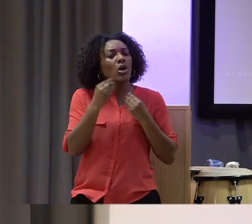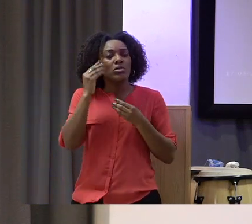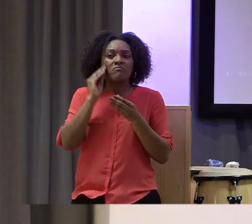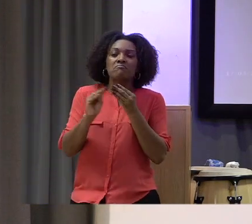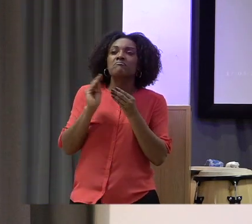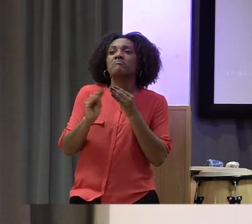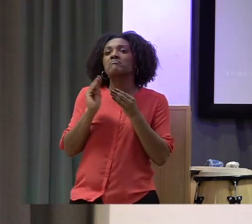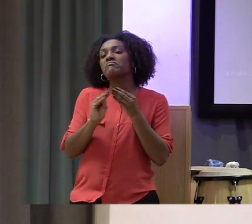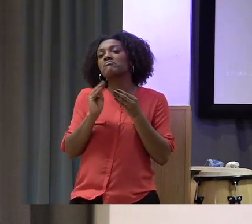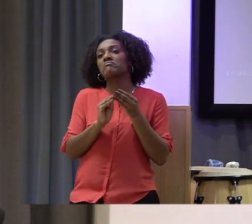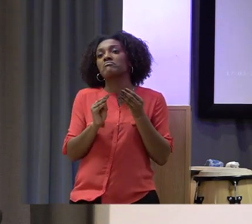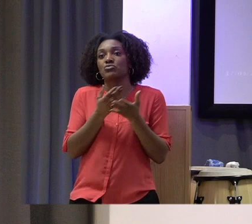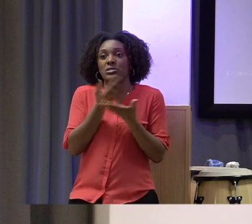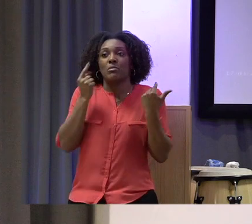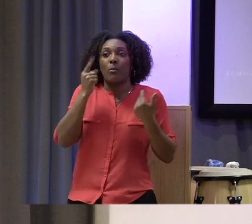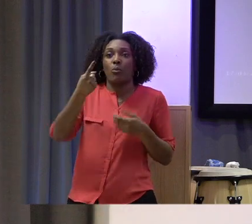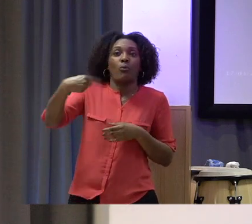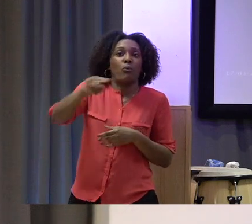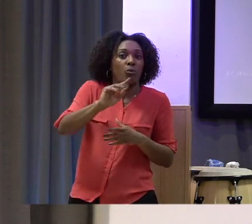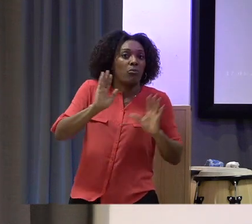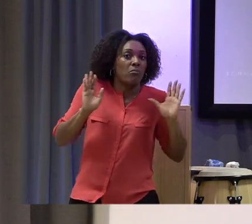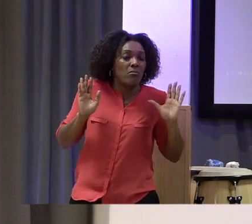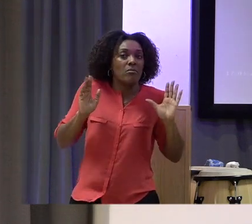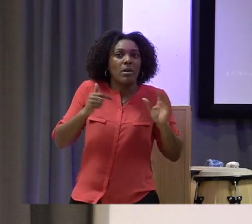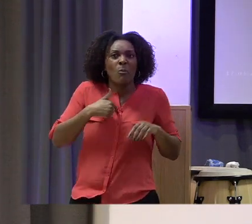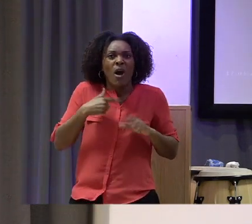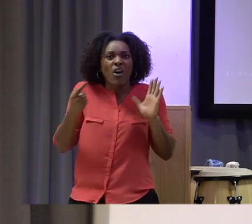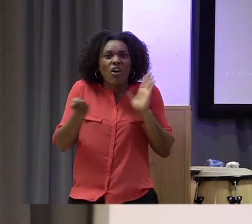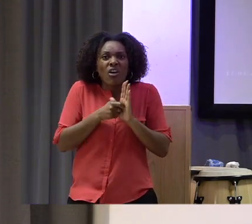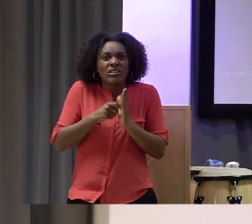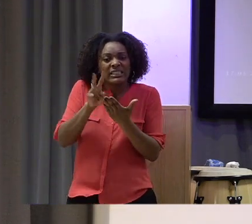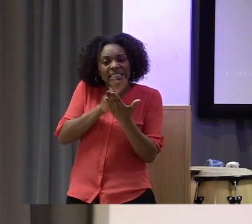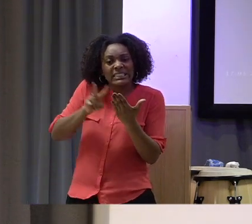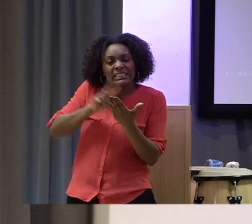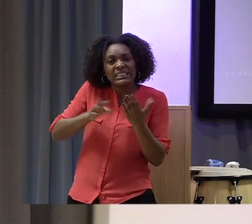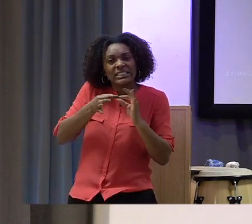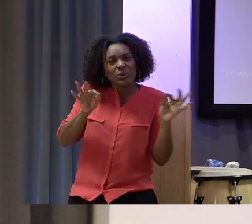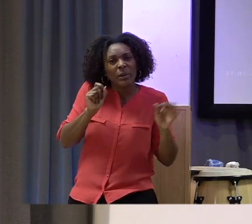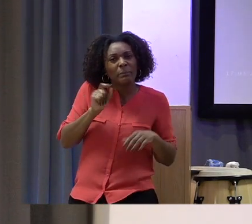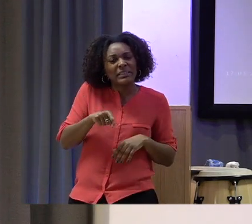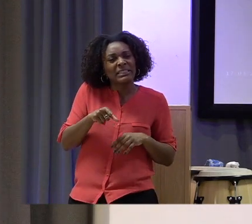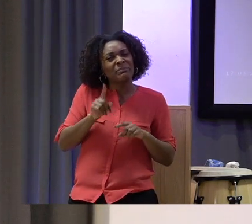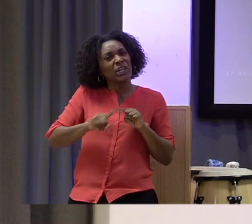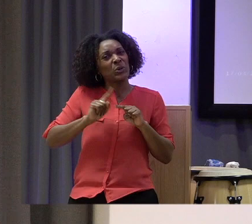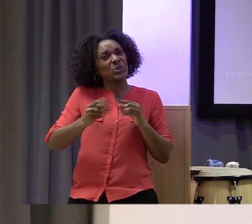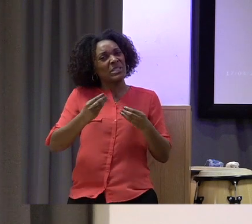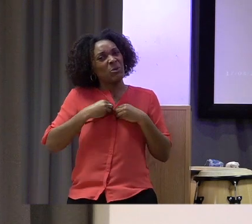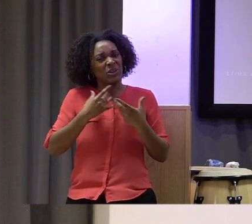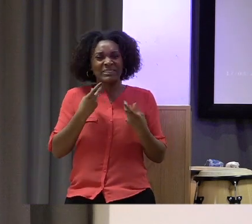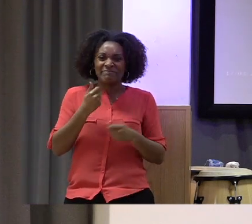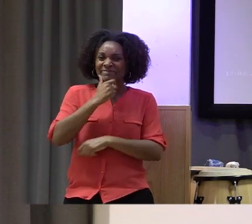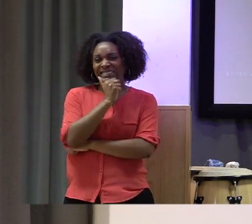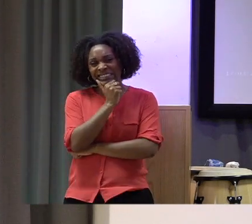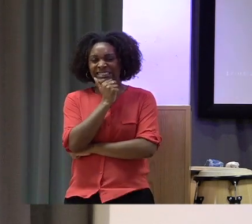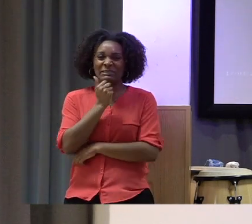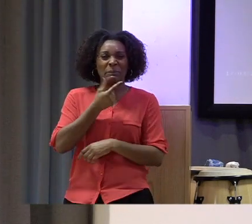Je ne sais pas pour vous, mais quand je lis ce texte, il y a quelque chose qui m'embête. J'ai comme